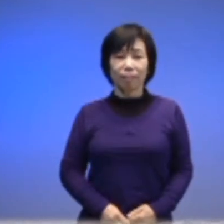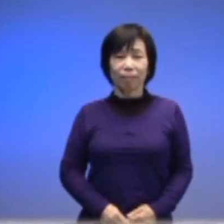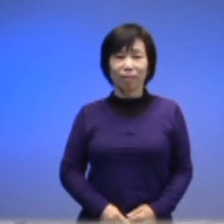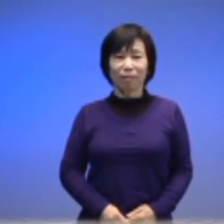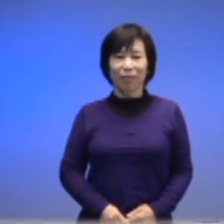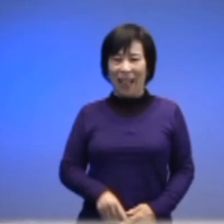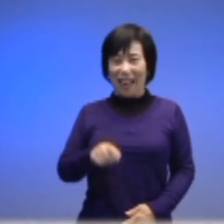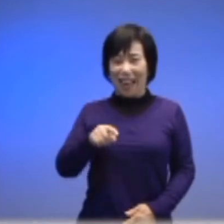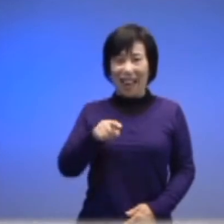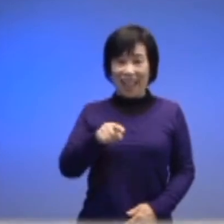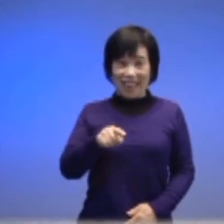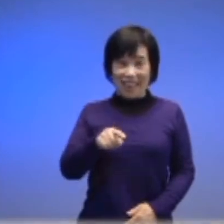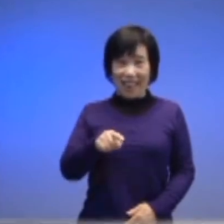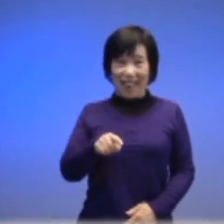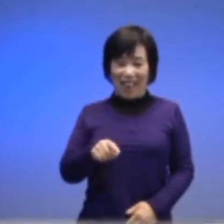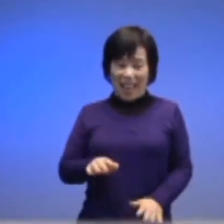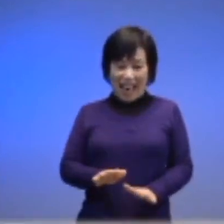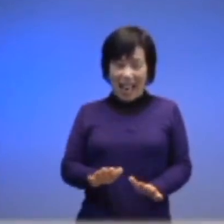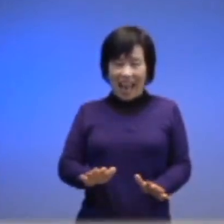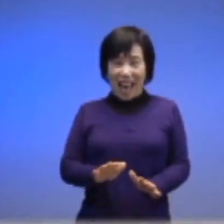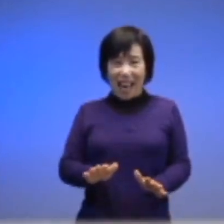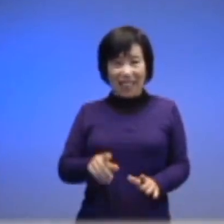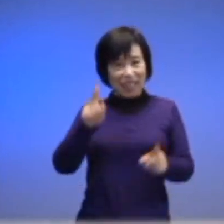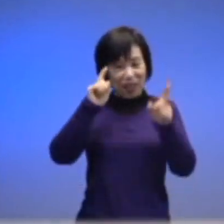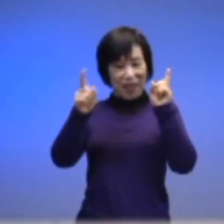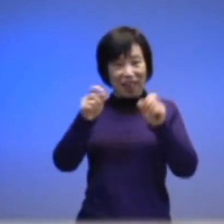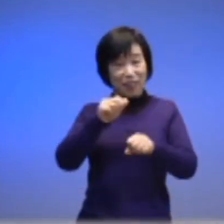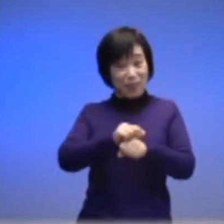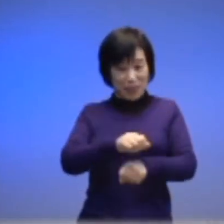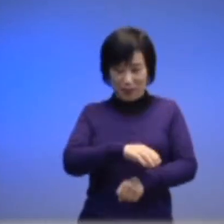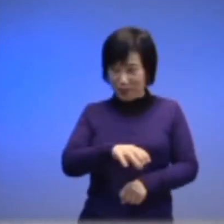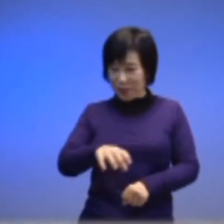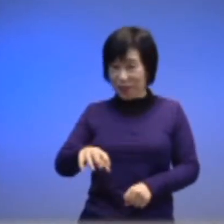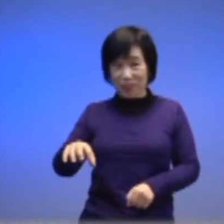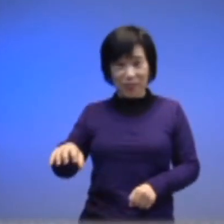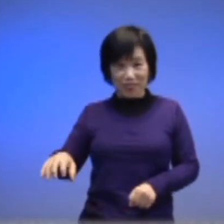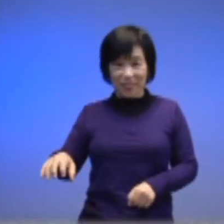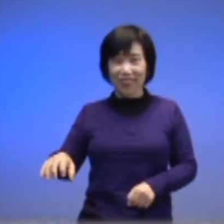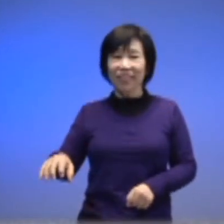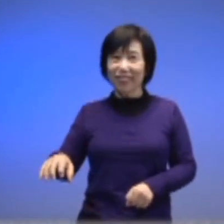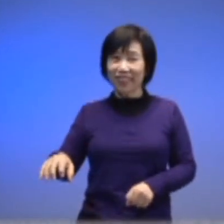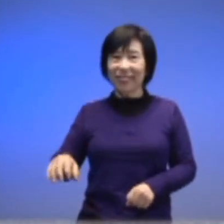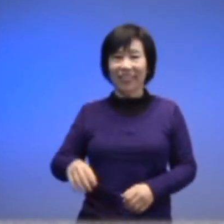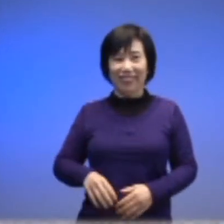わあ、こっちには可愛い遊具がいっぱいある。